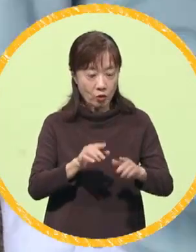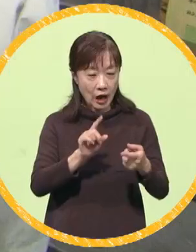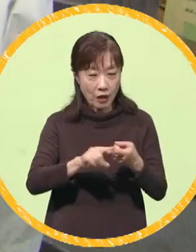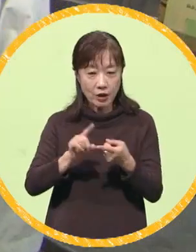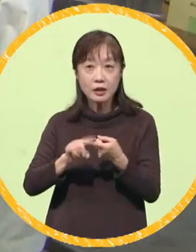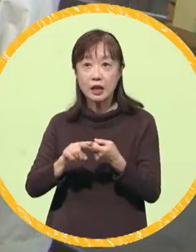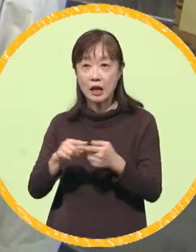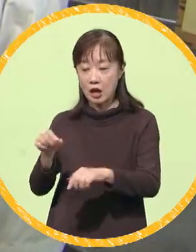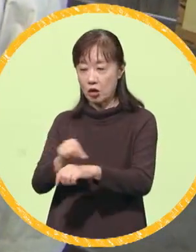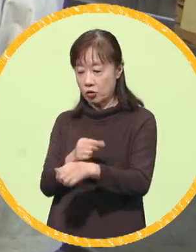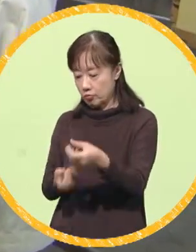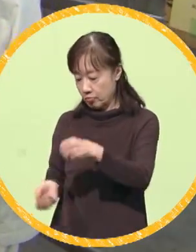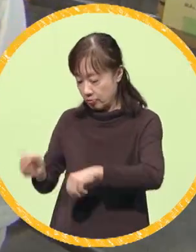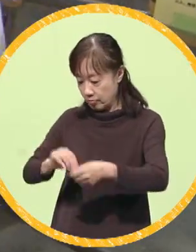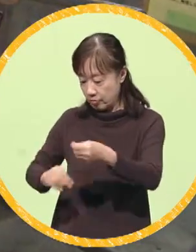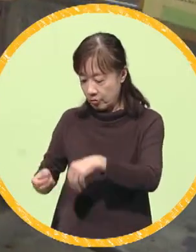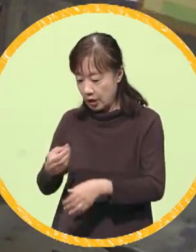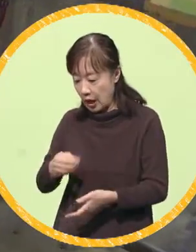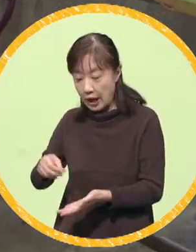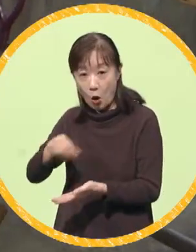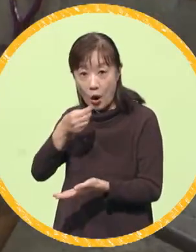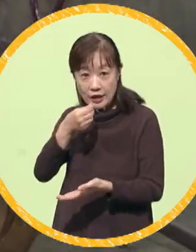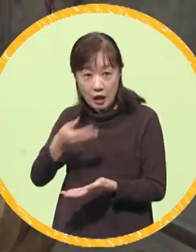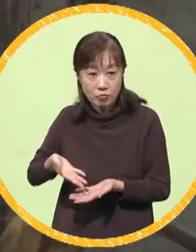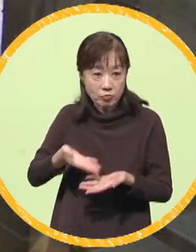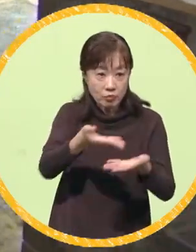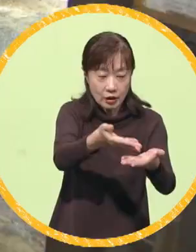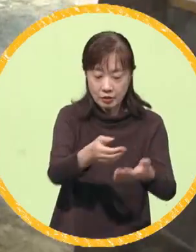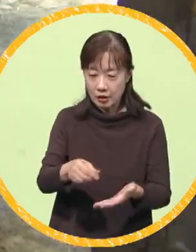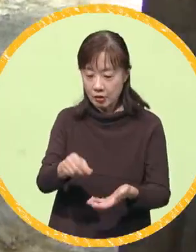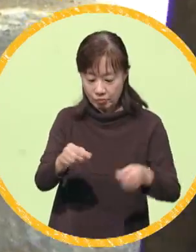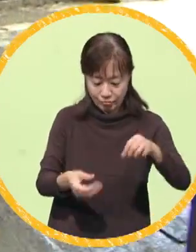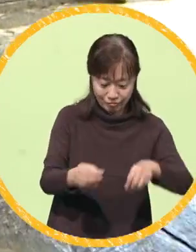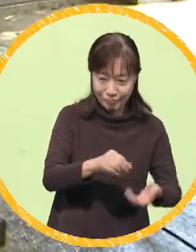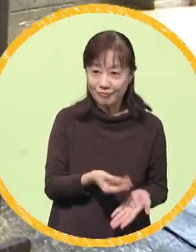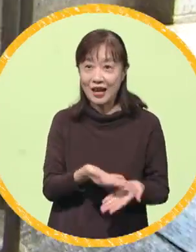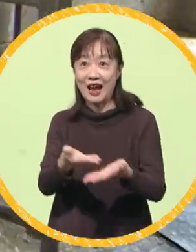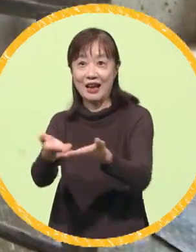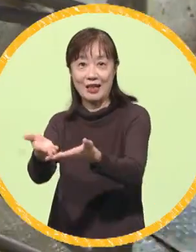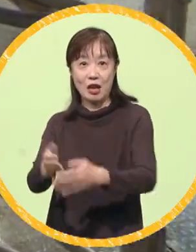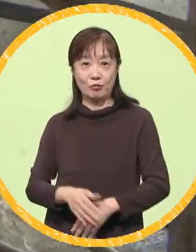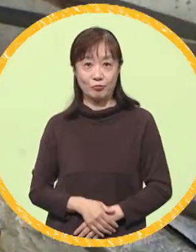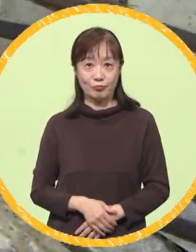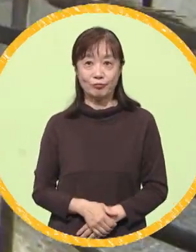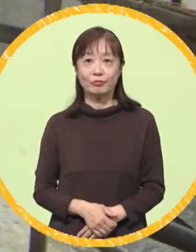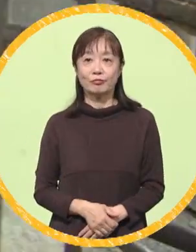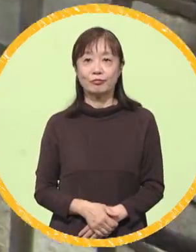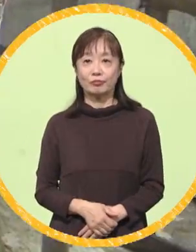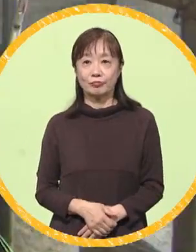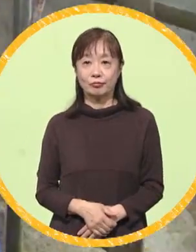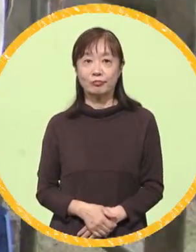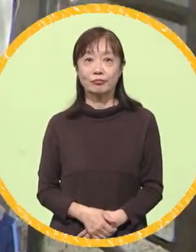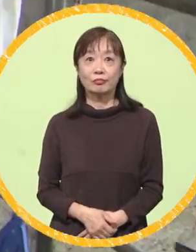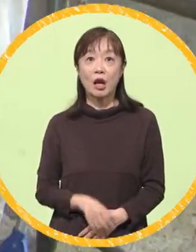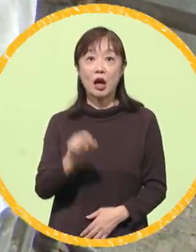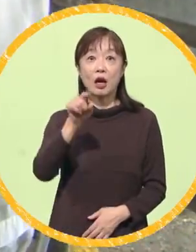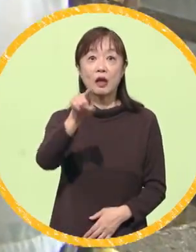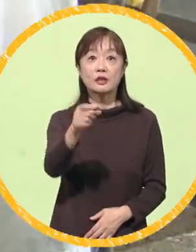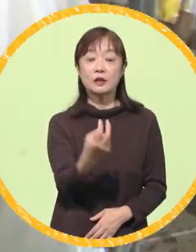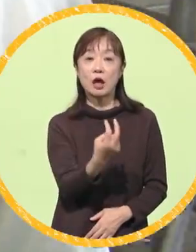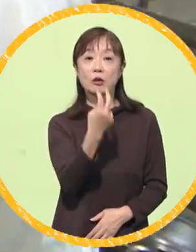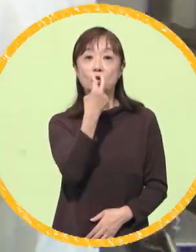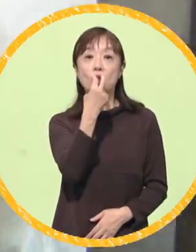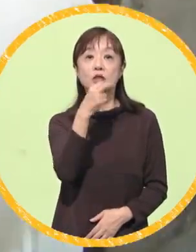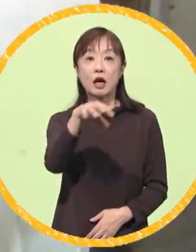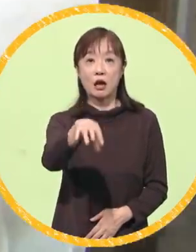与えているんです。 あの豚舎があります。豚さんです。 あ、はい、豚さんもいるん